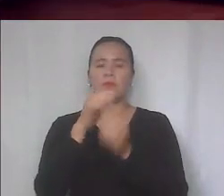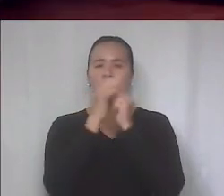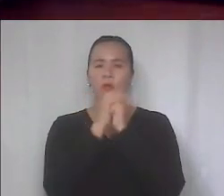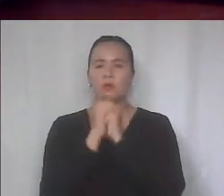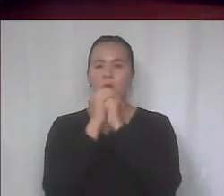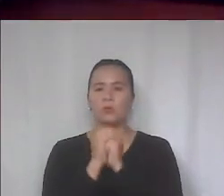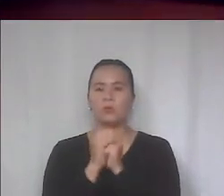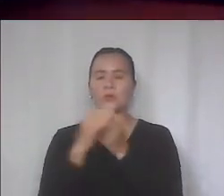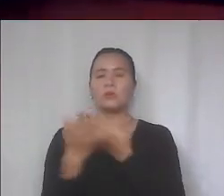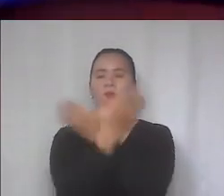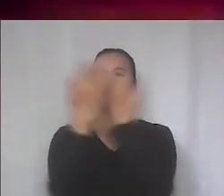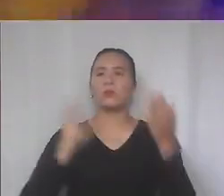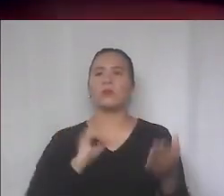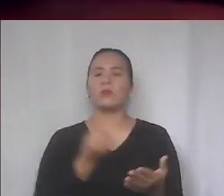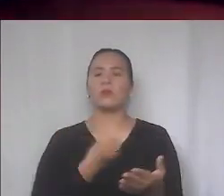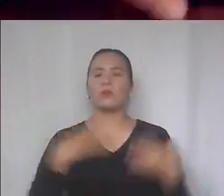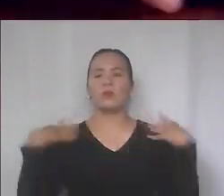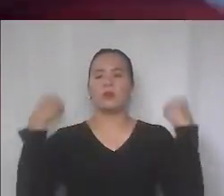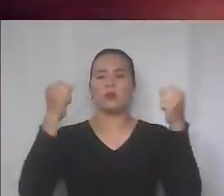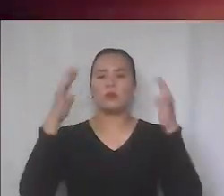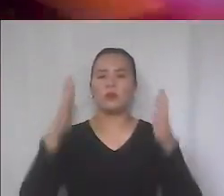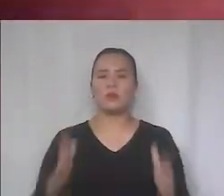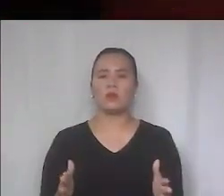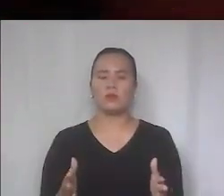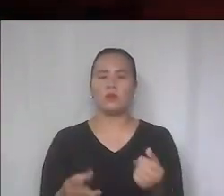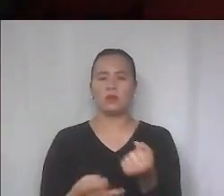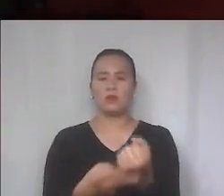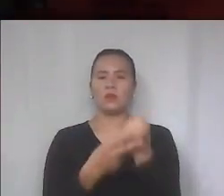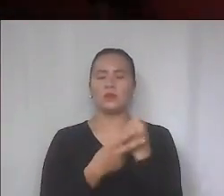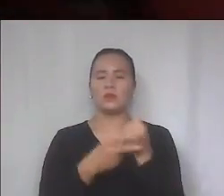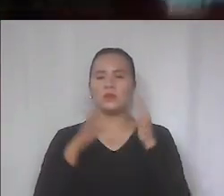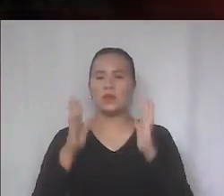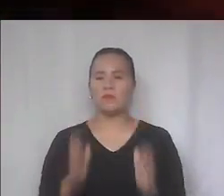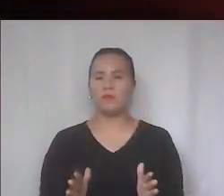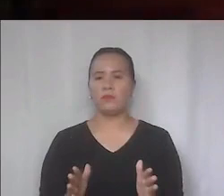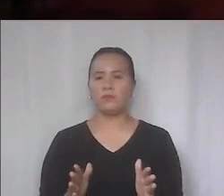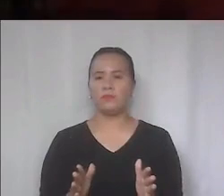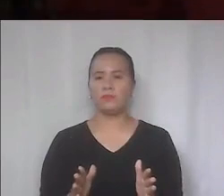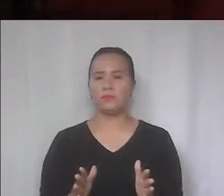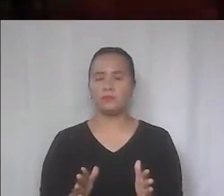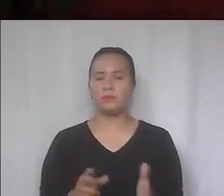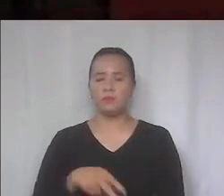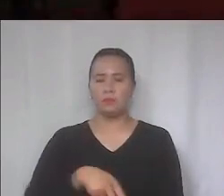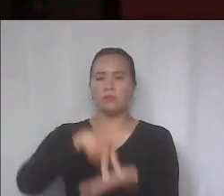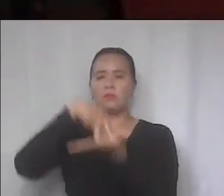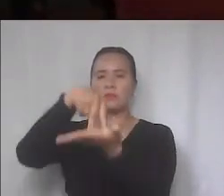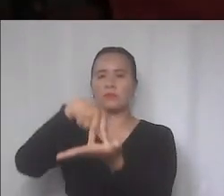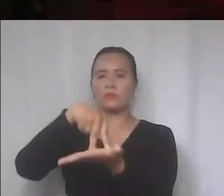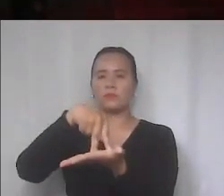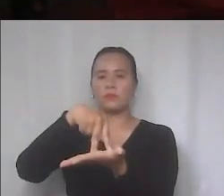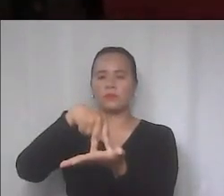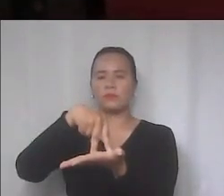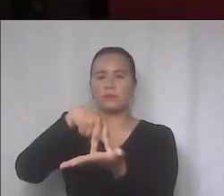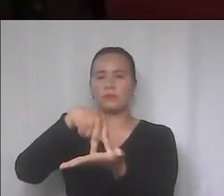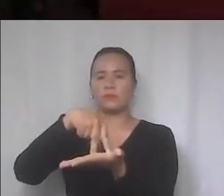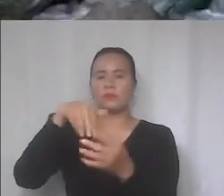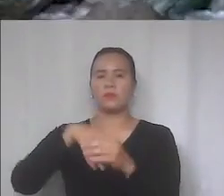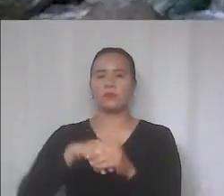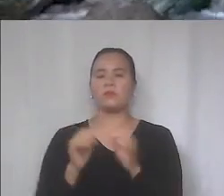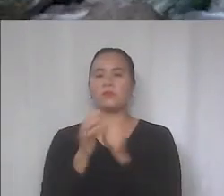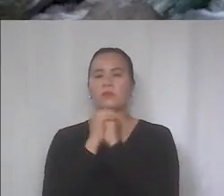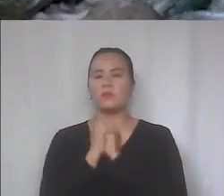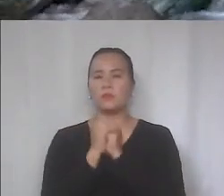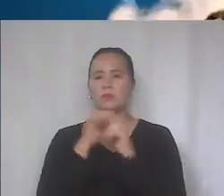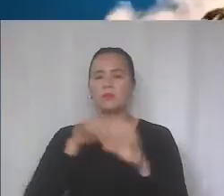healer, baptizer, savior, and coming king. We stand in awe to your every creation in